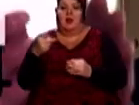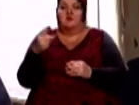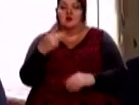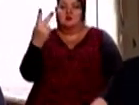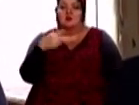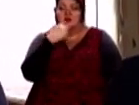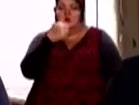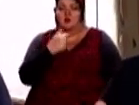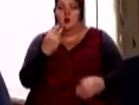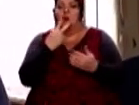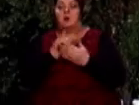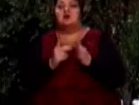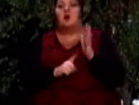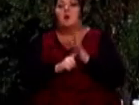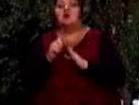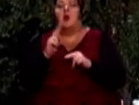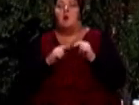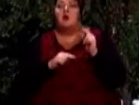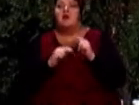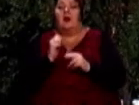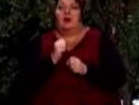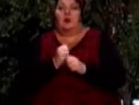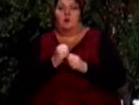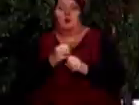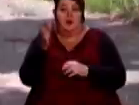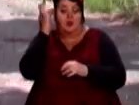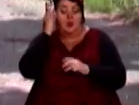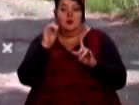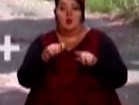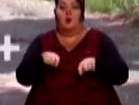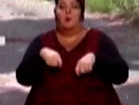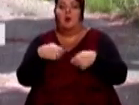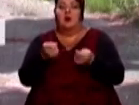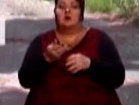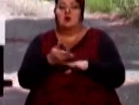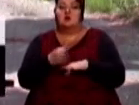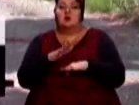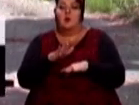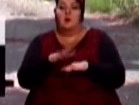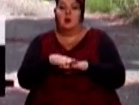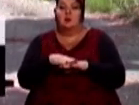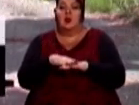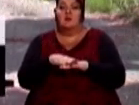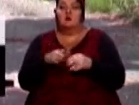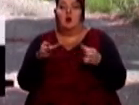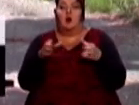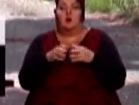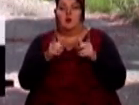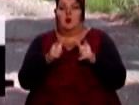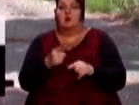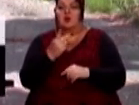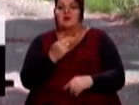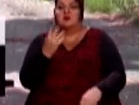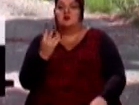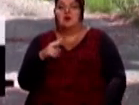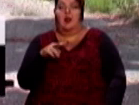року вже побачили початок цих будівельних робіт. Нагадаю, передачу Полтавського кадетського корпусу з комунальної у державну власність погодили 24 липня